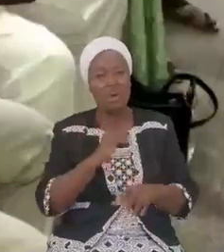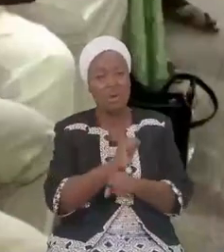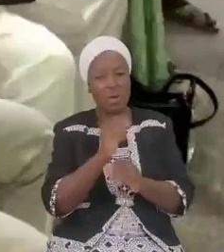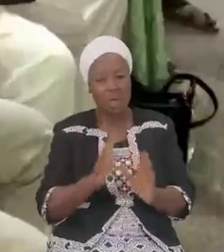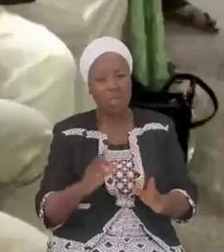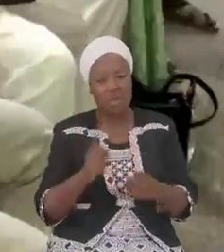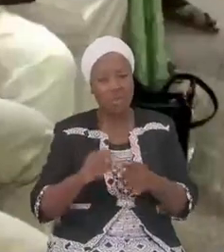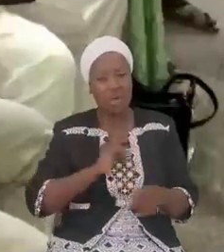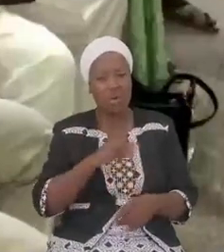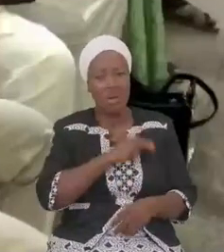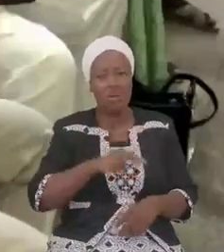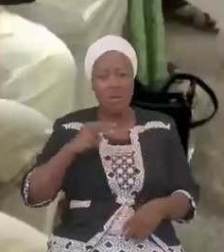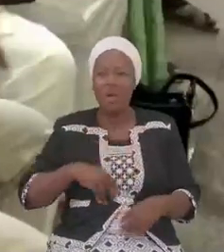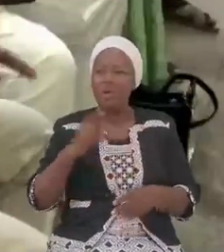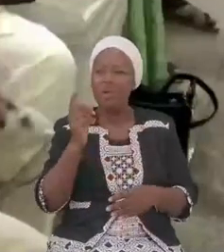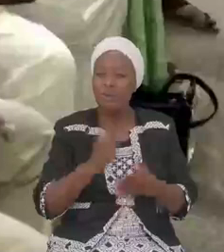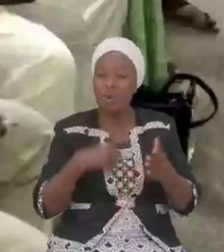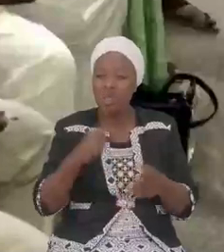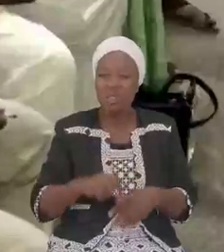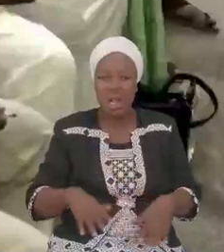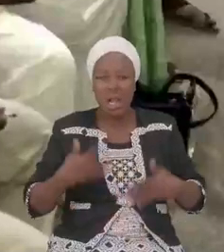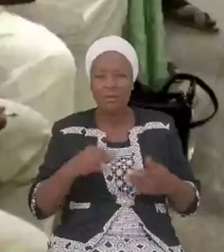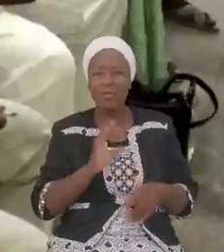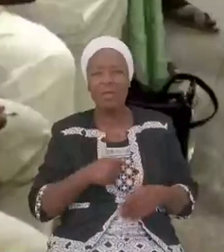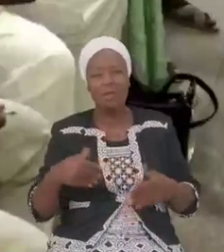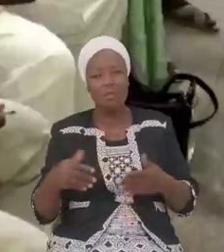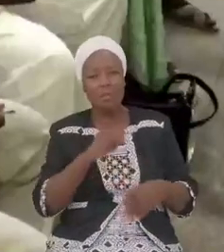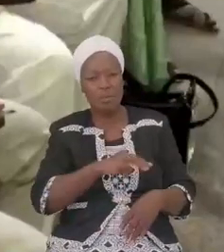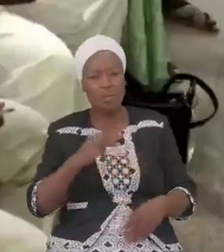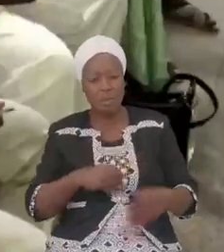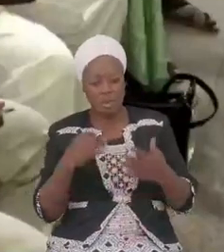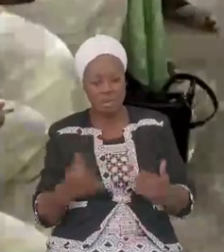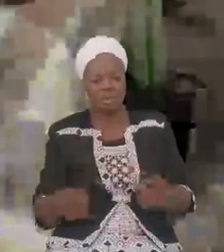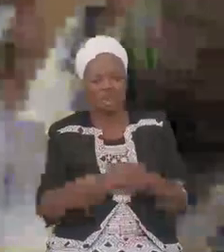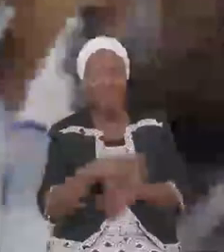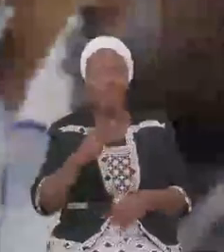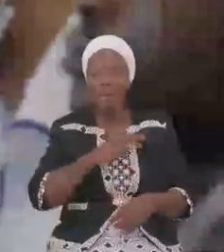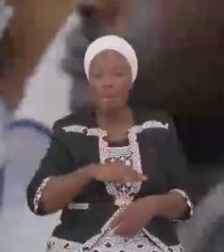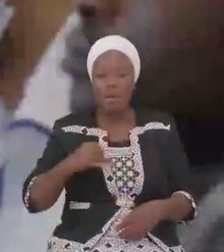membres. Où est la vie des membres ce jour? Les membres de notre église